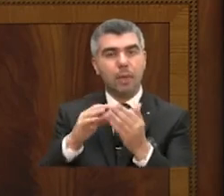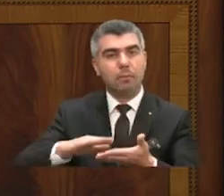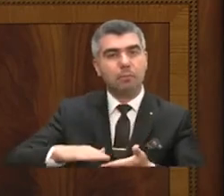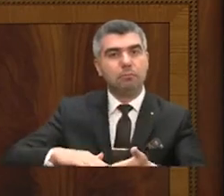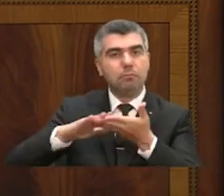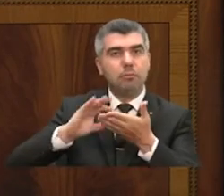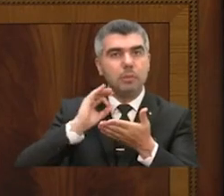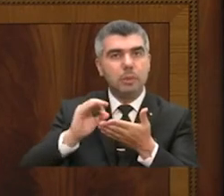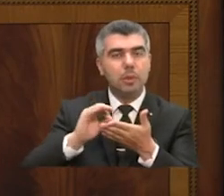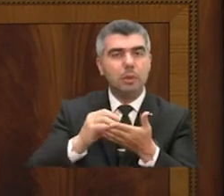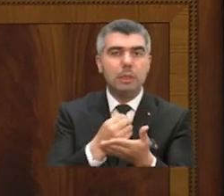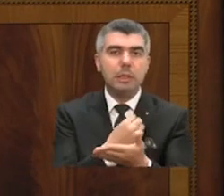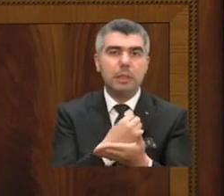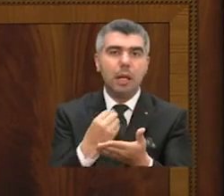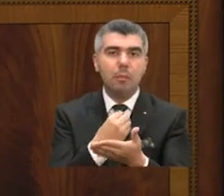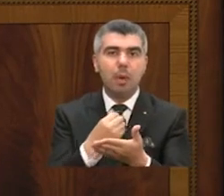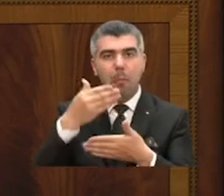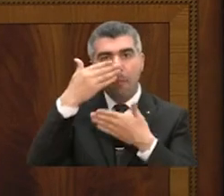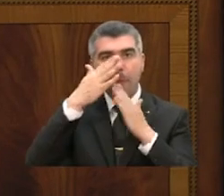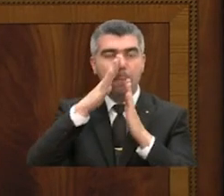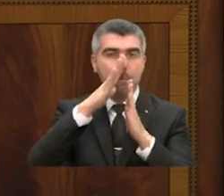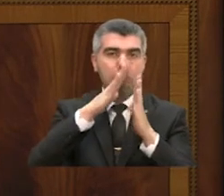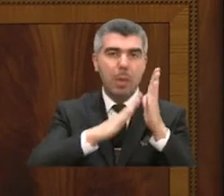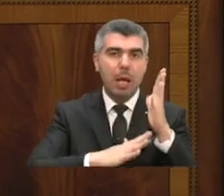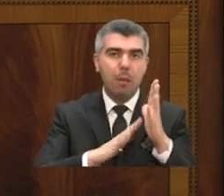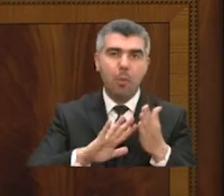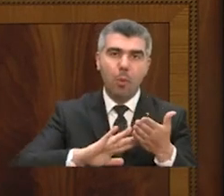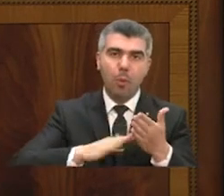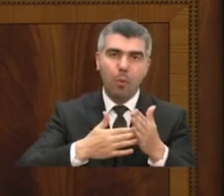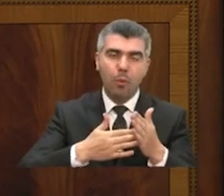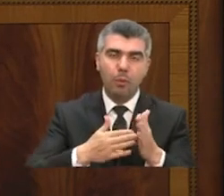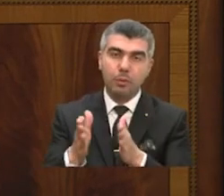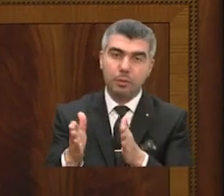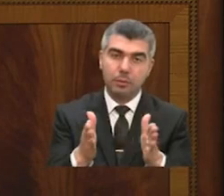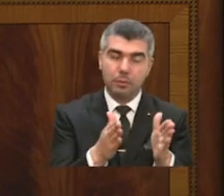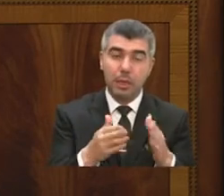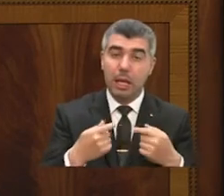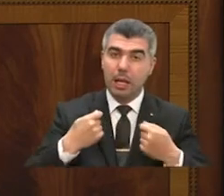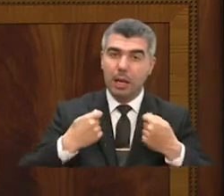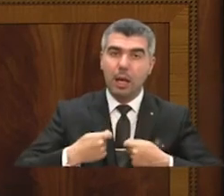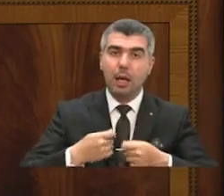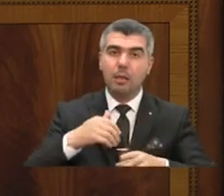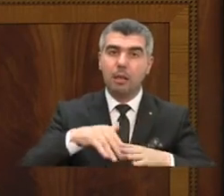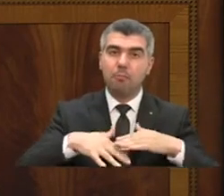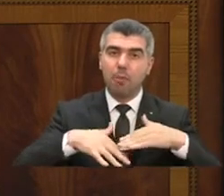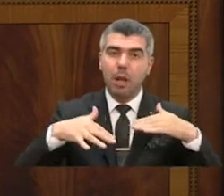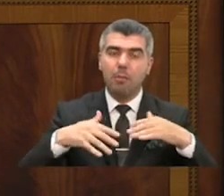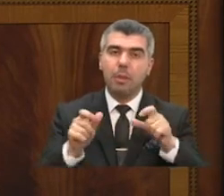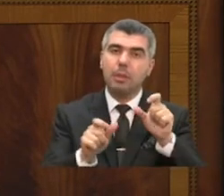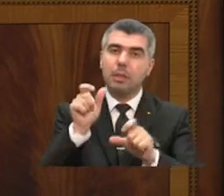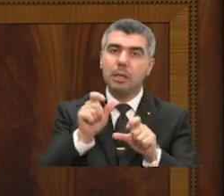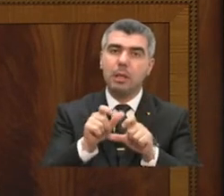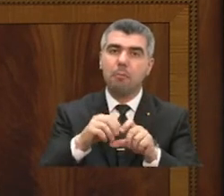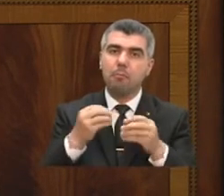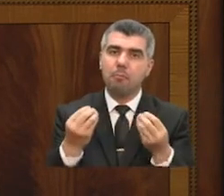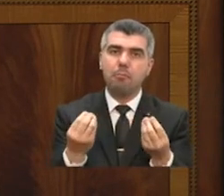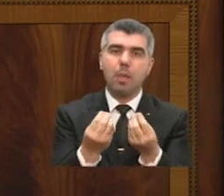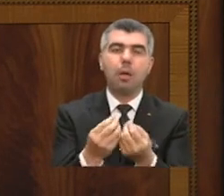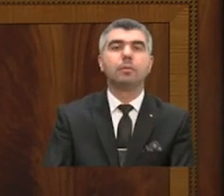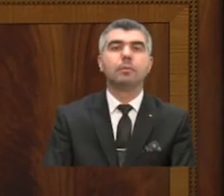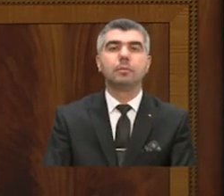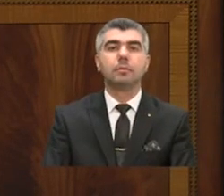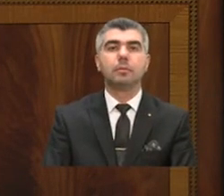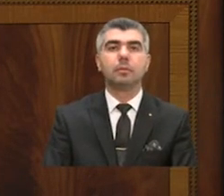السيادة الصحية ببلادنا. السيد الرئيس المحترم، السيدة والسادة النواب المحترمون، لقد جعلت